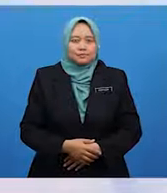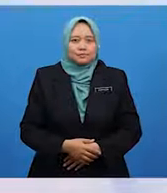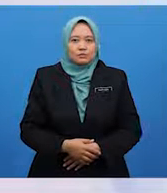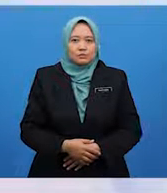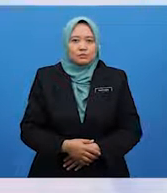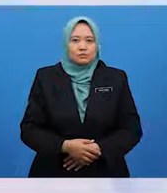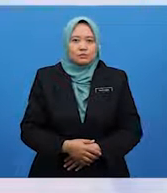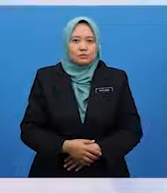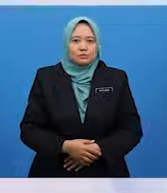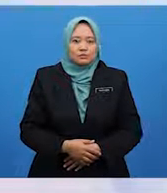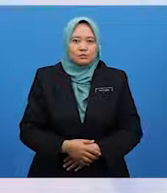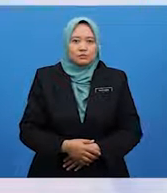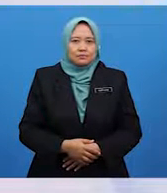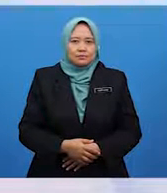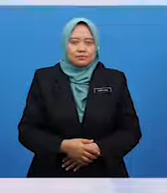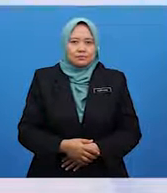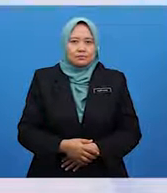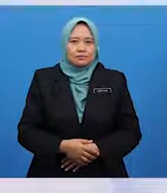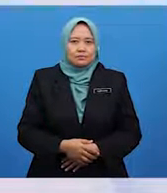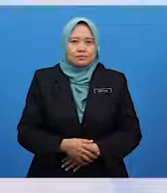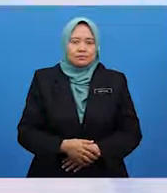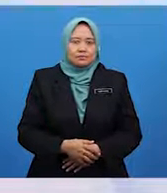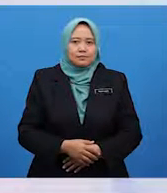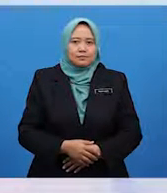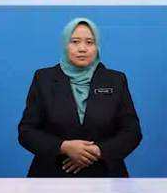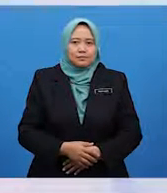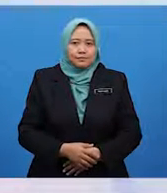supaya hasil karya menjadi lebih.